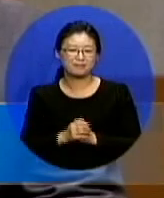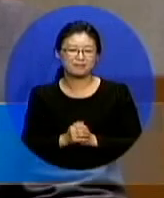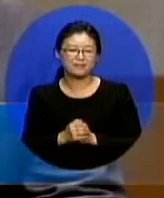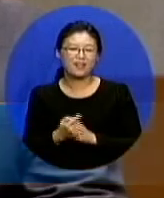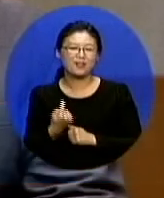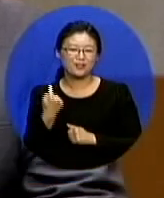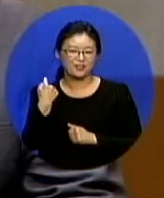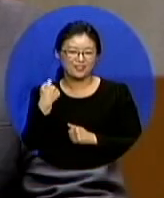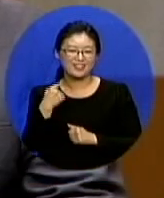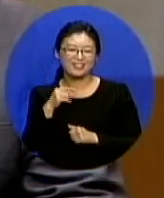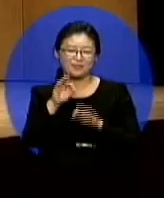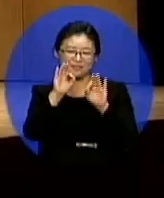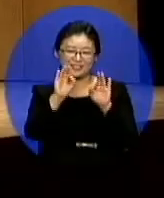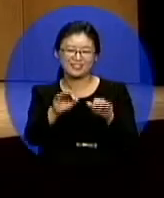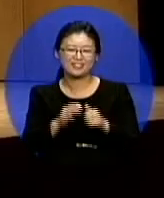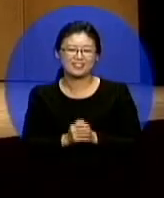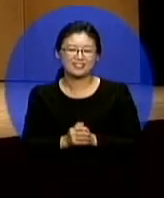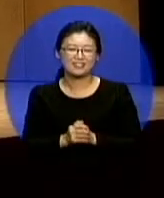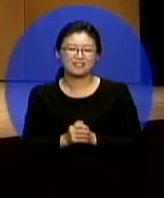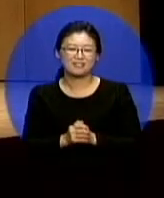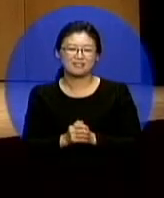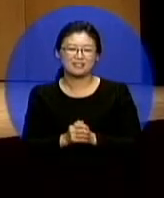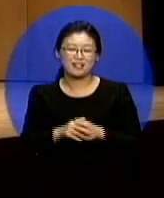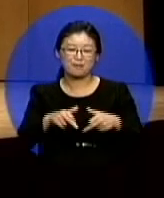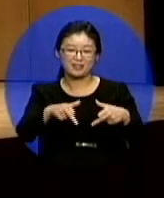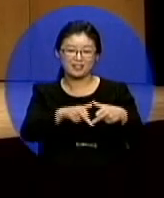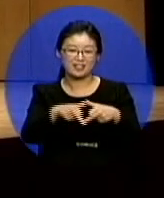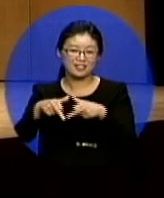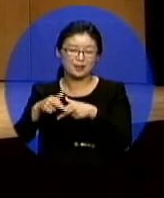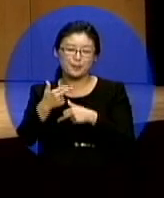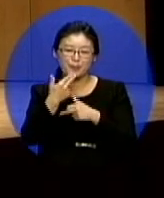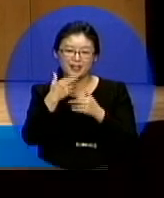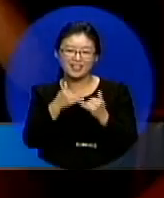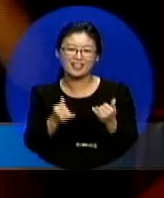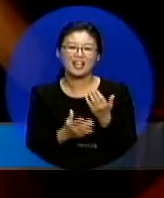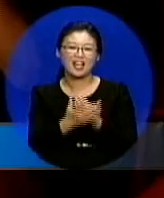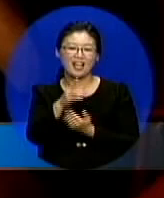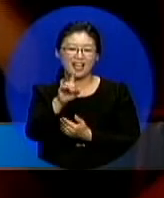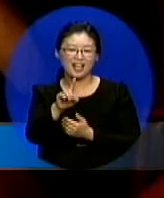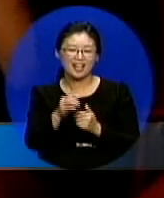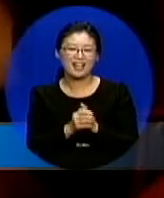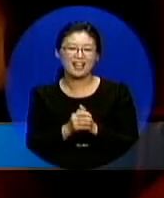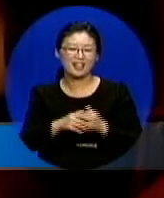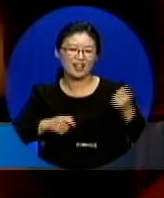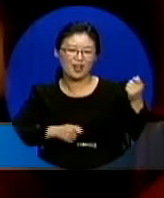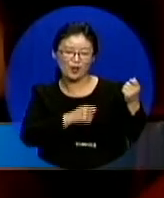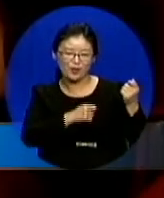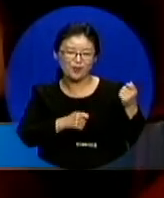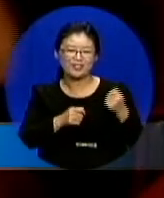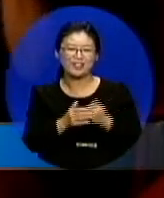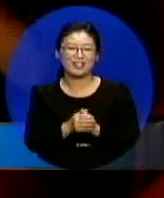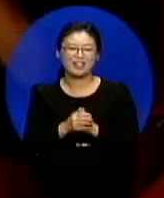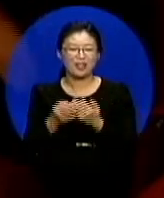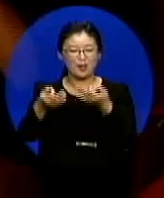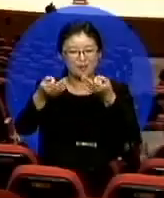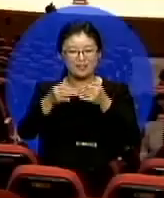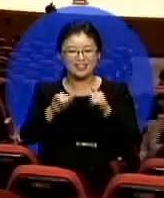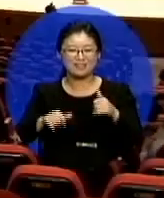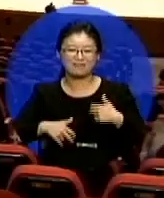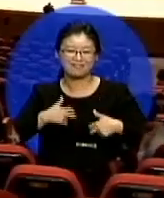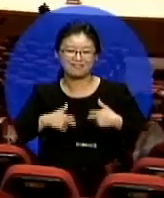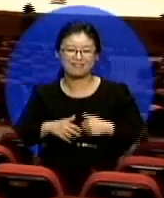뒤에서 보았습니다만 이날 장애인과 비장애인이 하나 되어 선보인 무대로 관람객들의 눈과